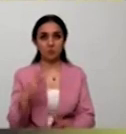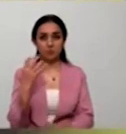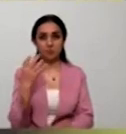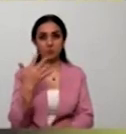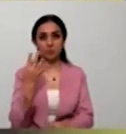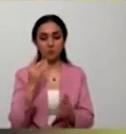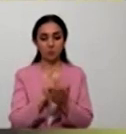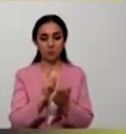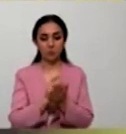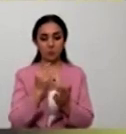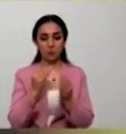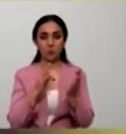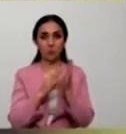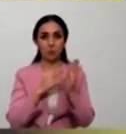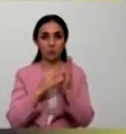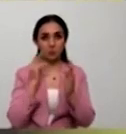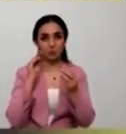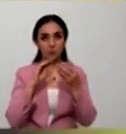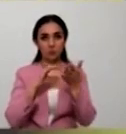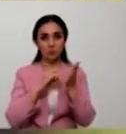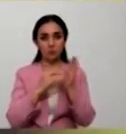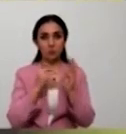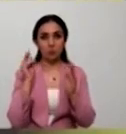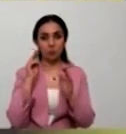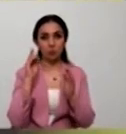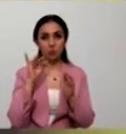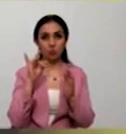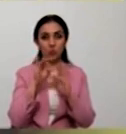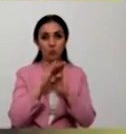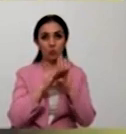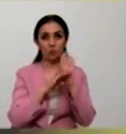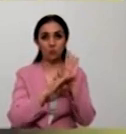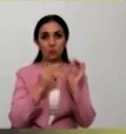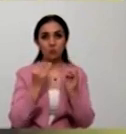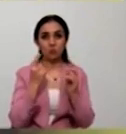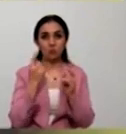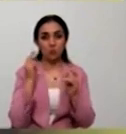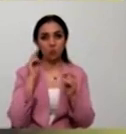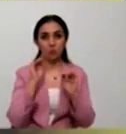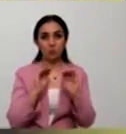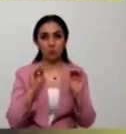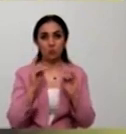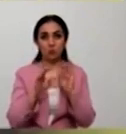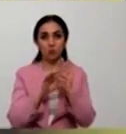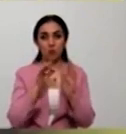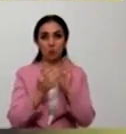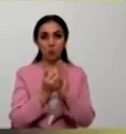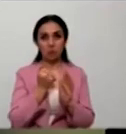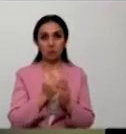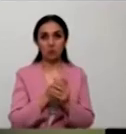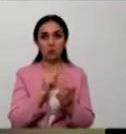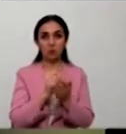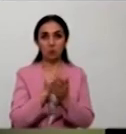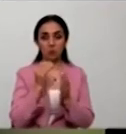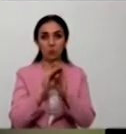454-chi mashq. 9-chi sinf. Jurnaldagi, demak, ro'yxatdan tasodifiy bir o'quvchi tanlab olindi. Albatta,